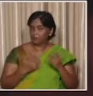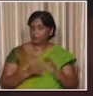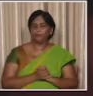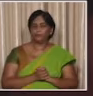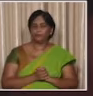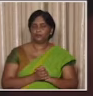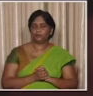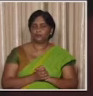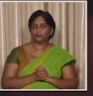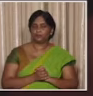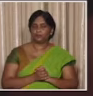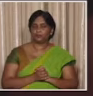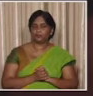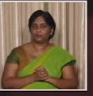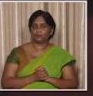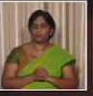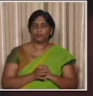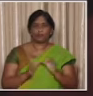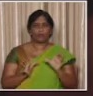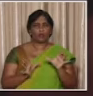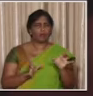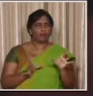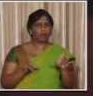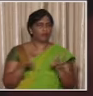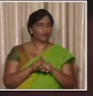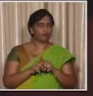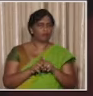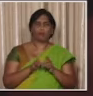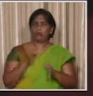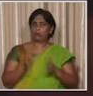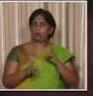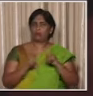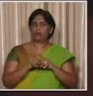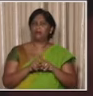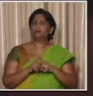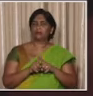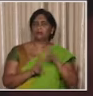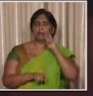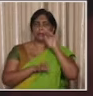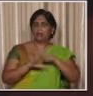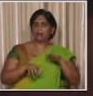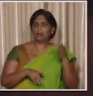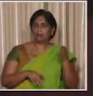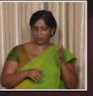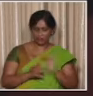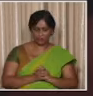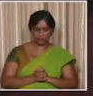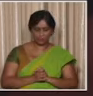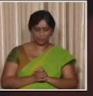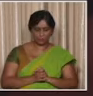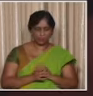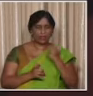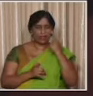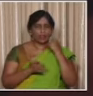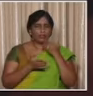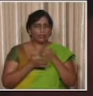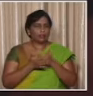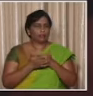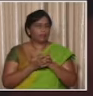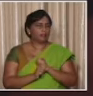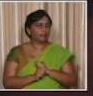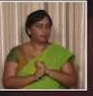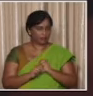රෝබෝවරුන්ගේ දරුවෝ තමයි යාන්ත්‍රික මිනිස්සු. තෙතමනයක් නැති